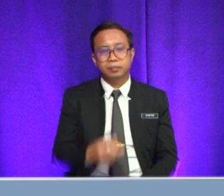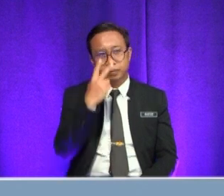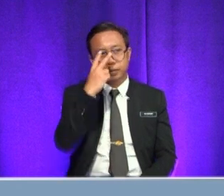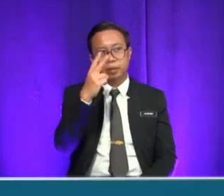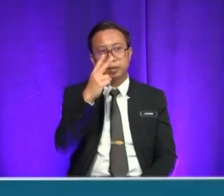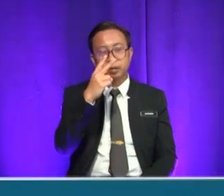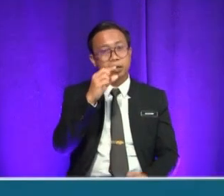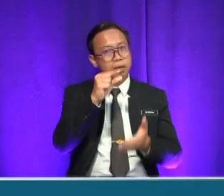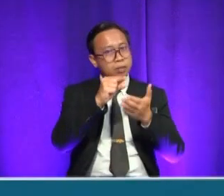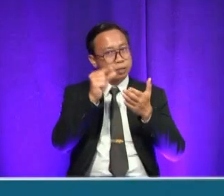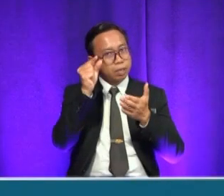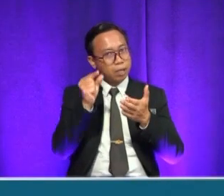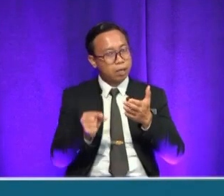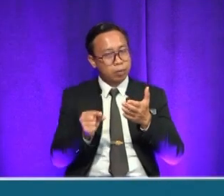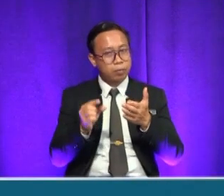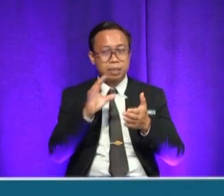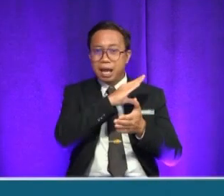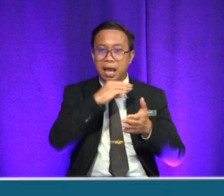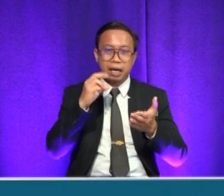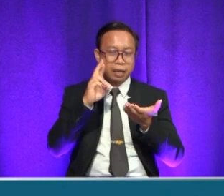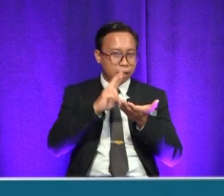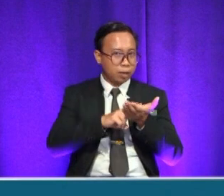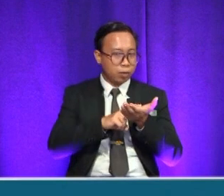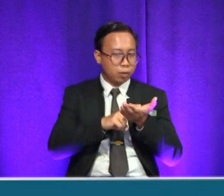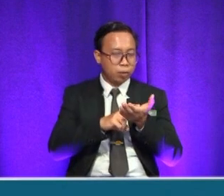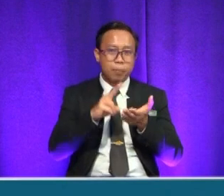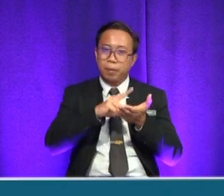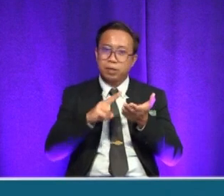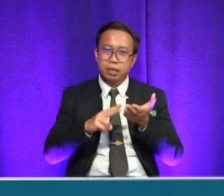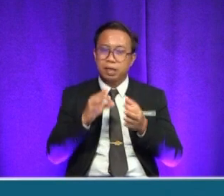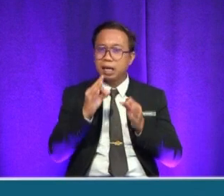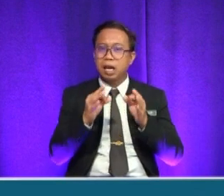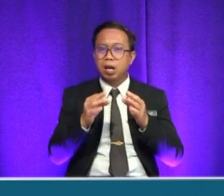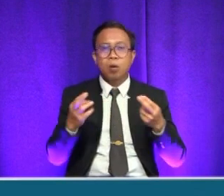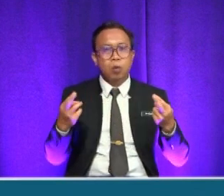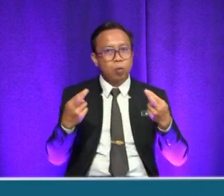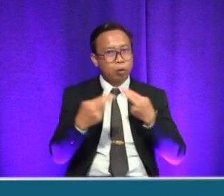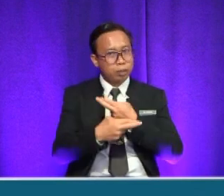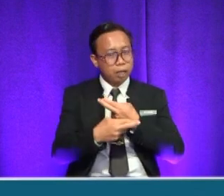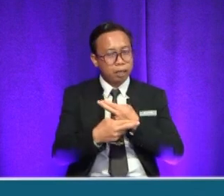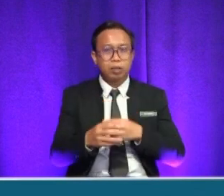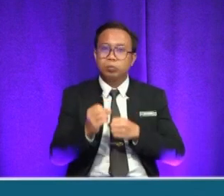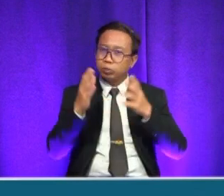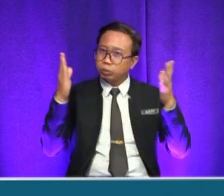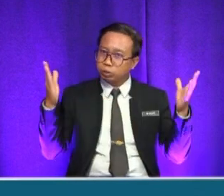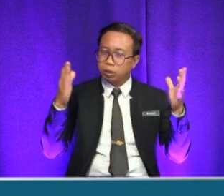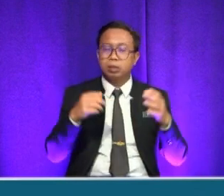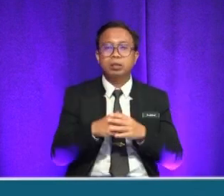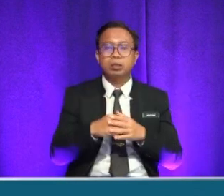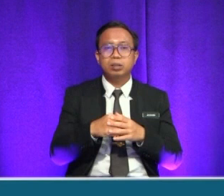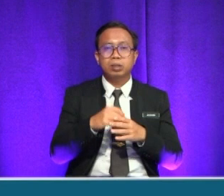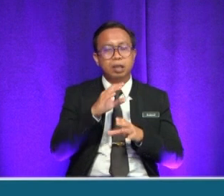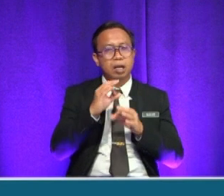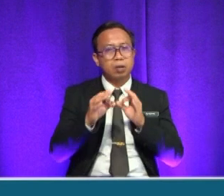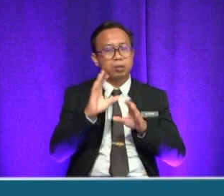Perhatikan jarum dan ikutkan bacaan jika infinity rintangan terlalu besar. Ia menunjukkan geganti beban lampau tidak berfungsi dengan